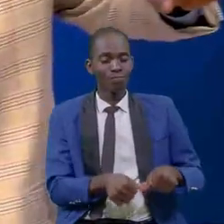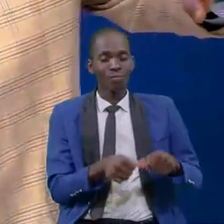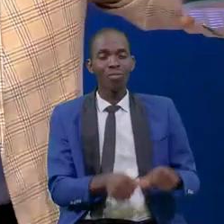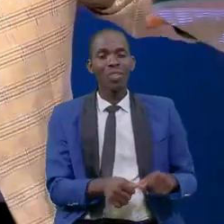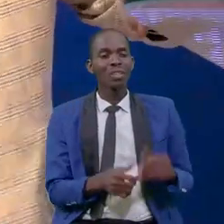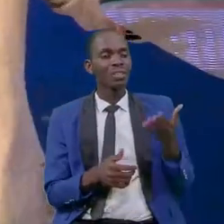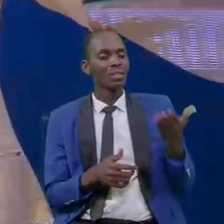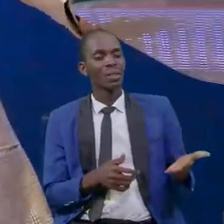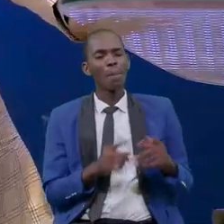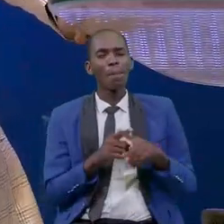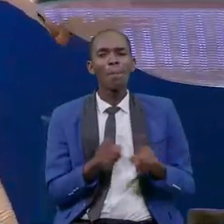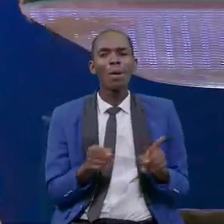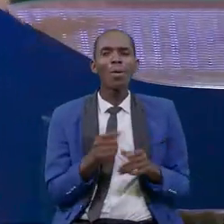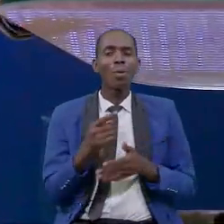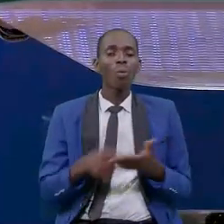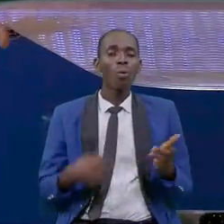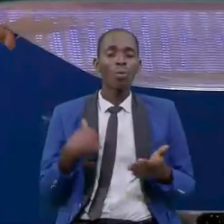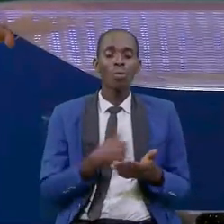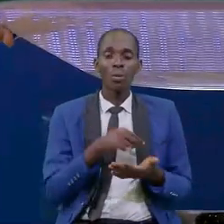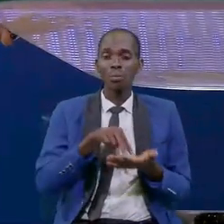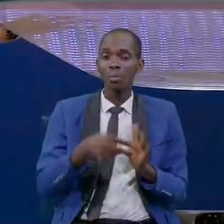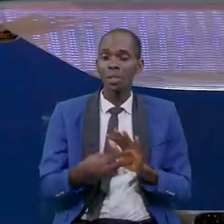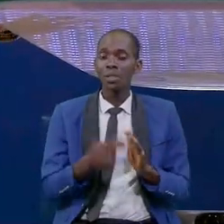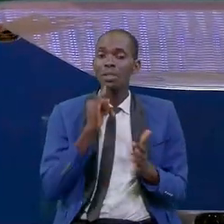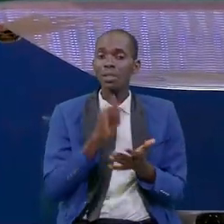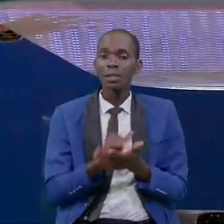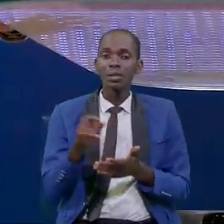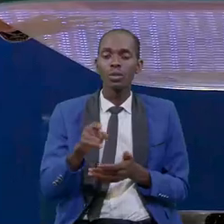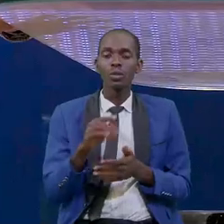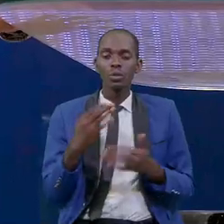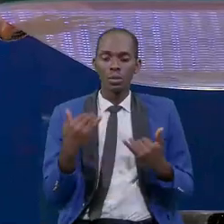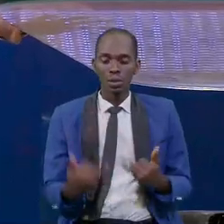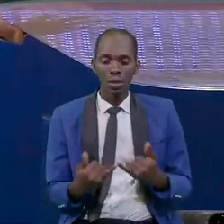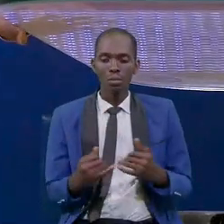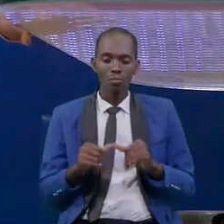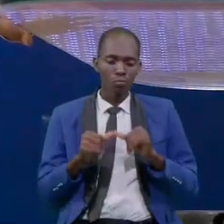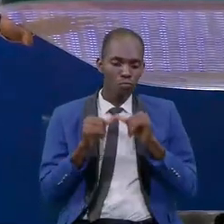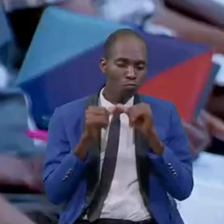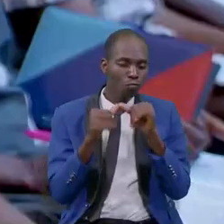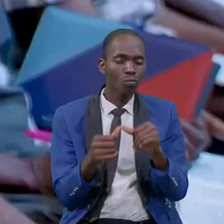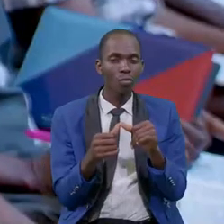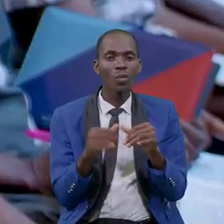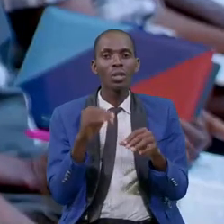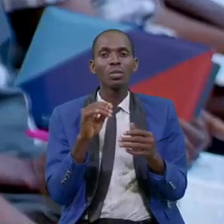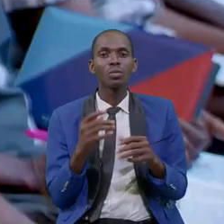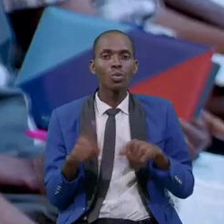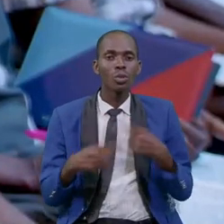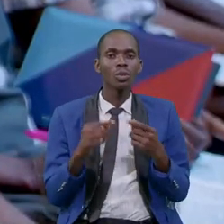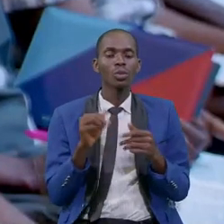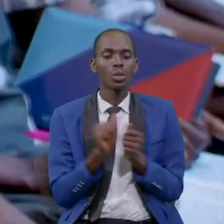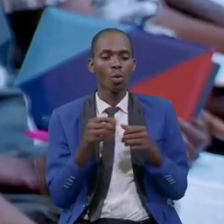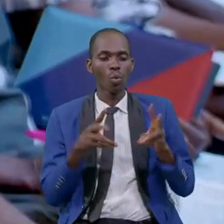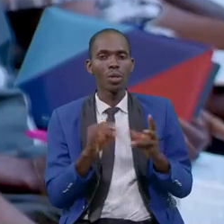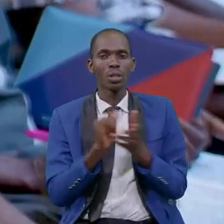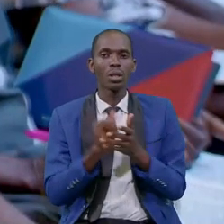le pas, ils restent, mais ils restent sur place, ils ne font pas, ils ne vont pas en avant. Alors nous parlons de faire le pas qui vous